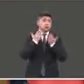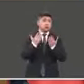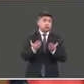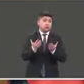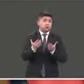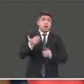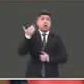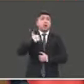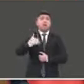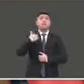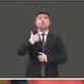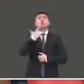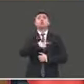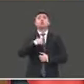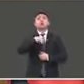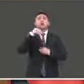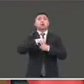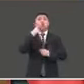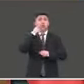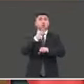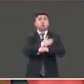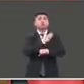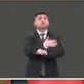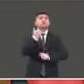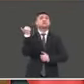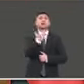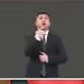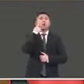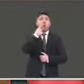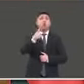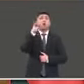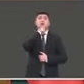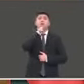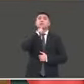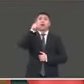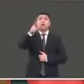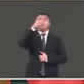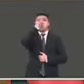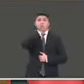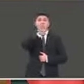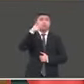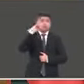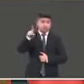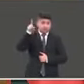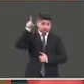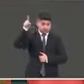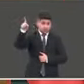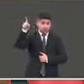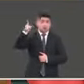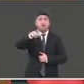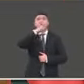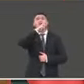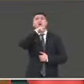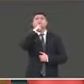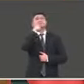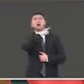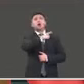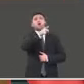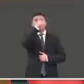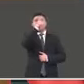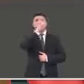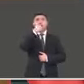kamu özel olarak yurt sayıları İngiltere'de 550.000 Fransa'da